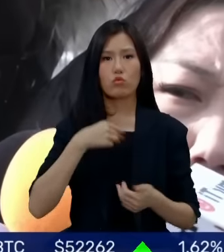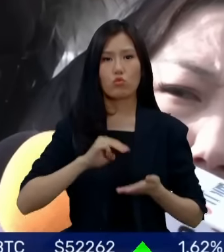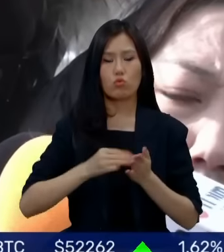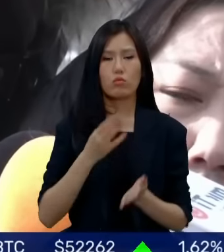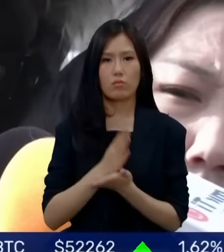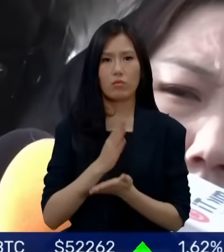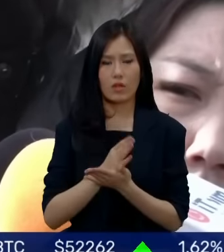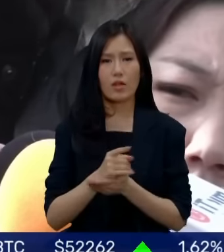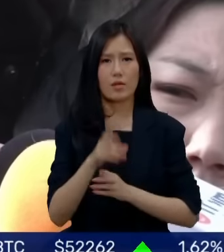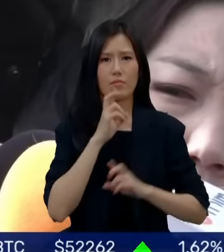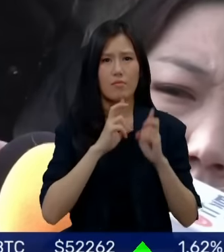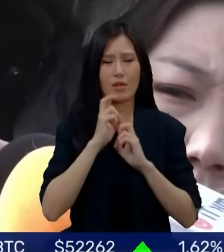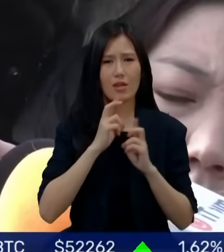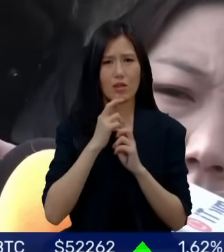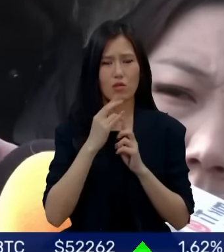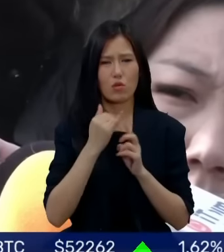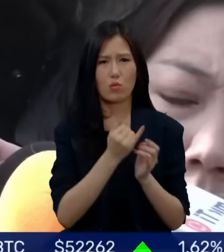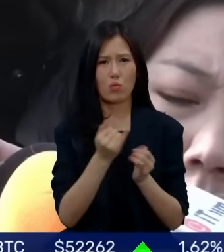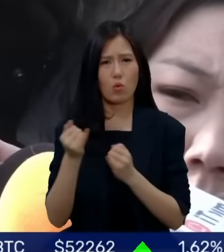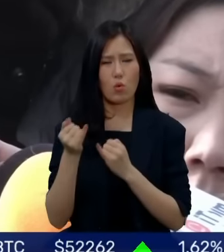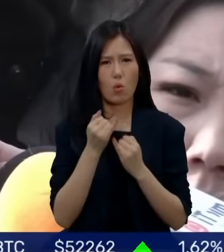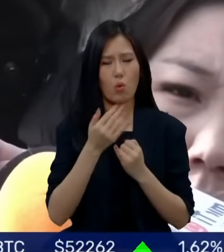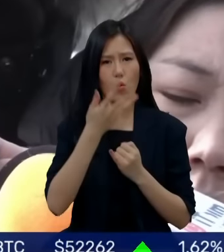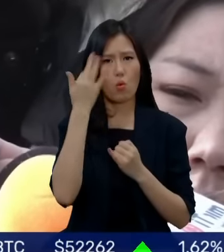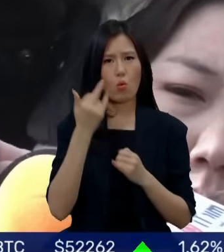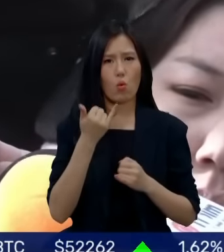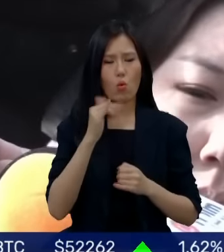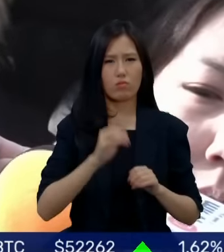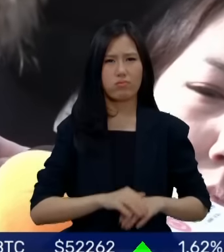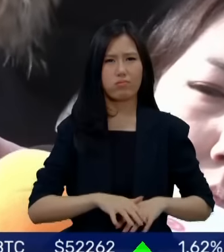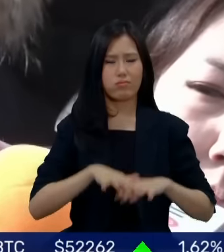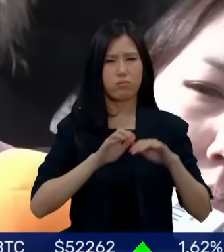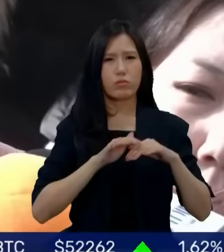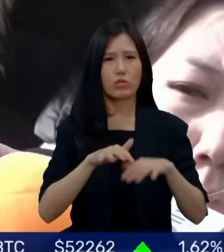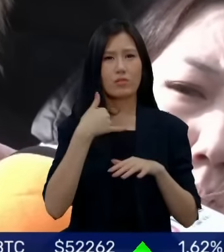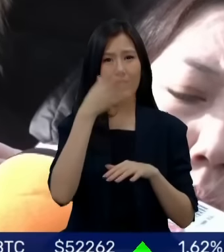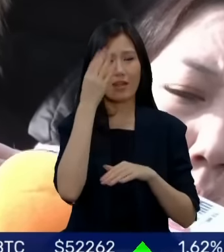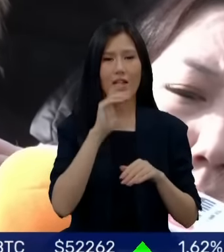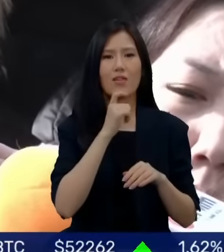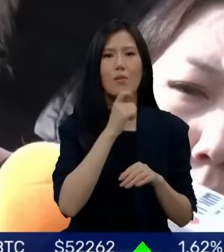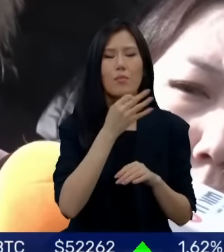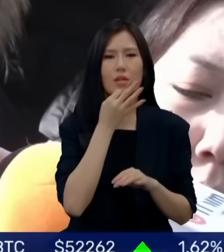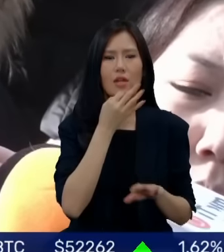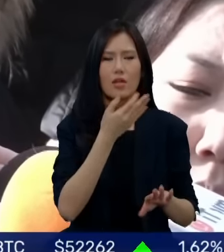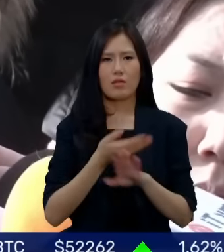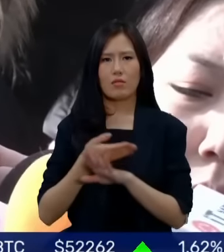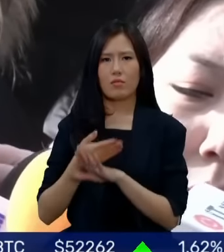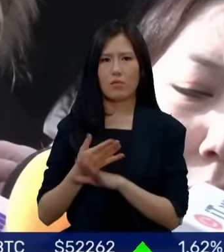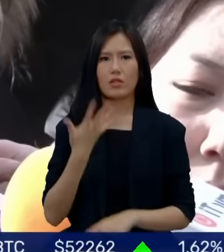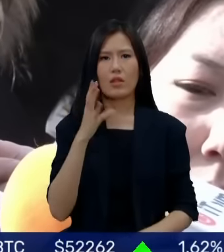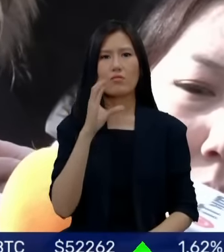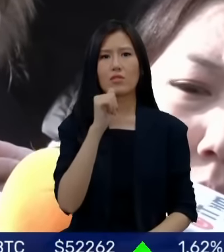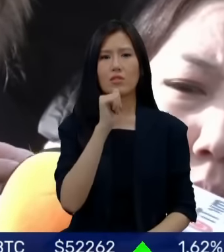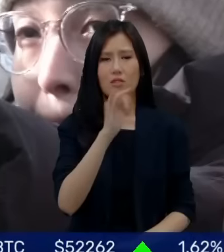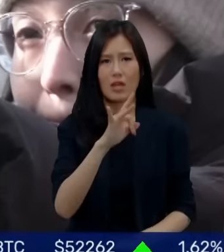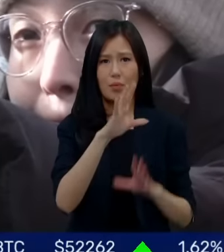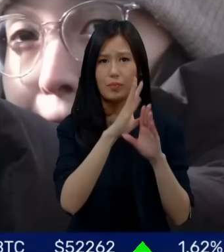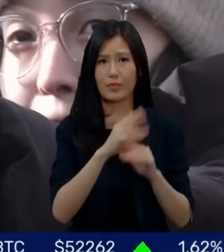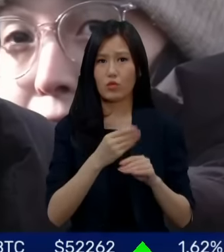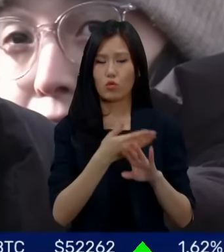энэ эрсдлүүдийг үүсгэхгүй үднээс ийм өрчин сэргийлэх арга хэмжээг одоо бараг 5 сар гол урсч эхэлтэл ийм ажлуудыг зохион